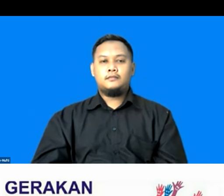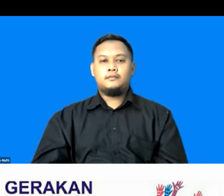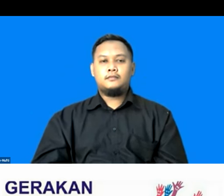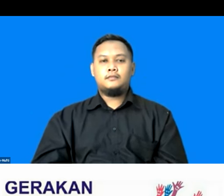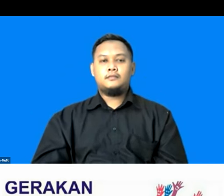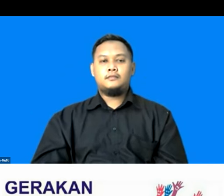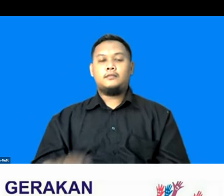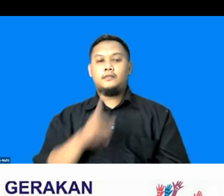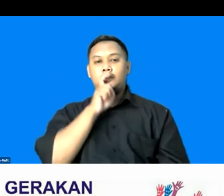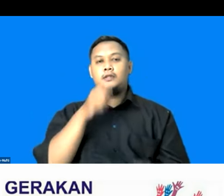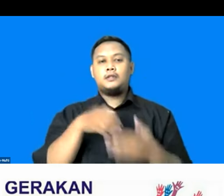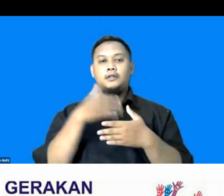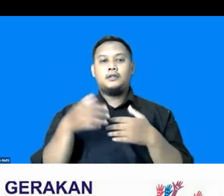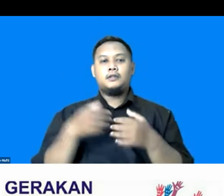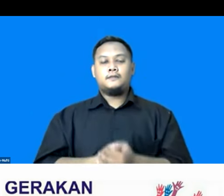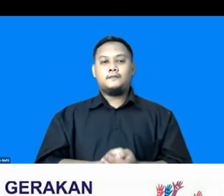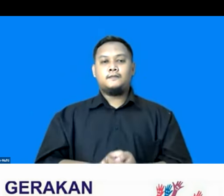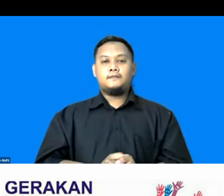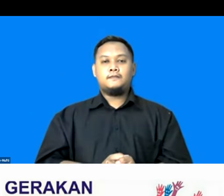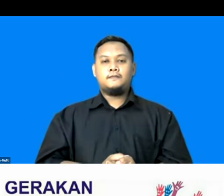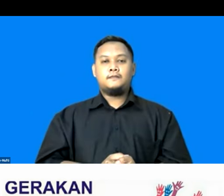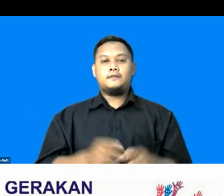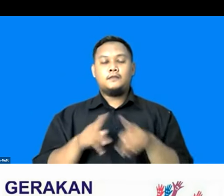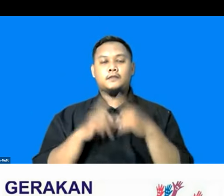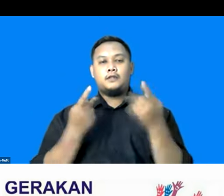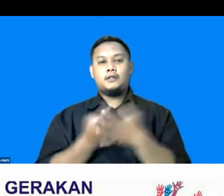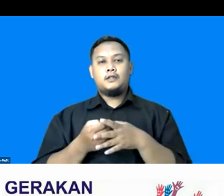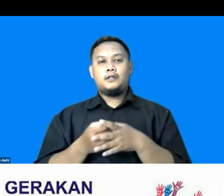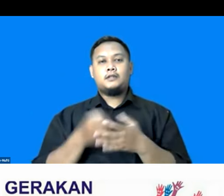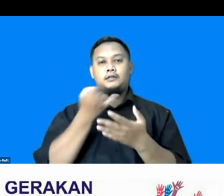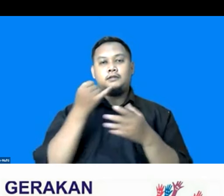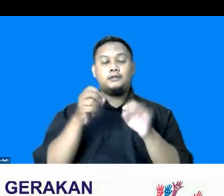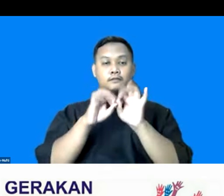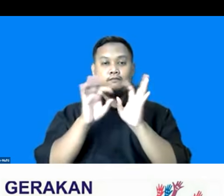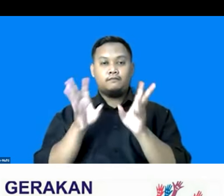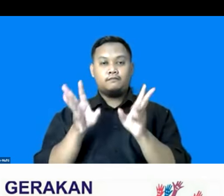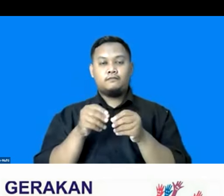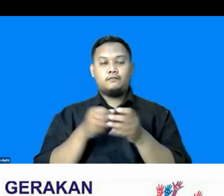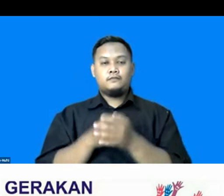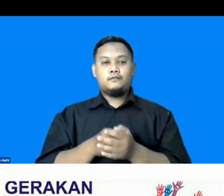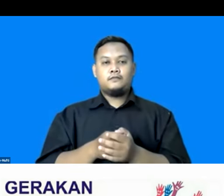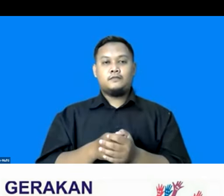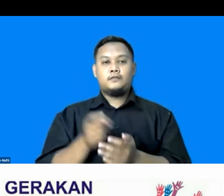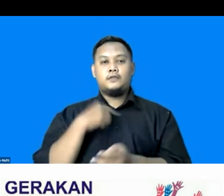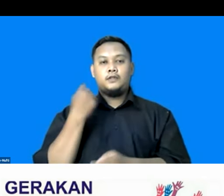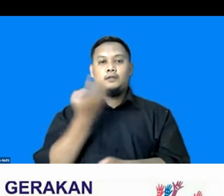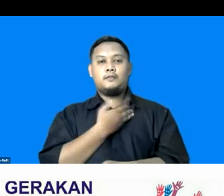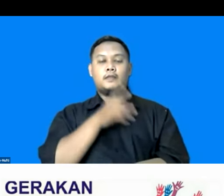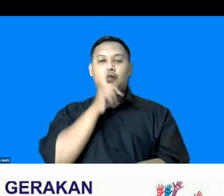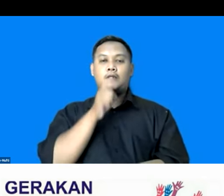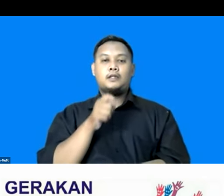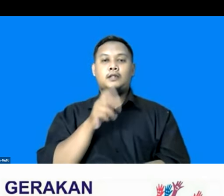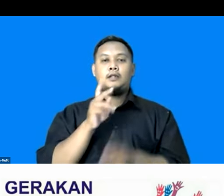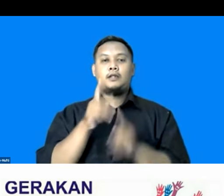Pertanyaan berikutnya dari teman-teman kelas desain inklusi untuk Pak Herson. Kami ingin bertanya, saat